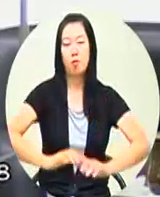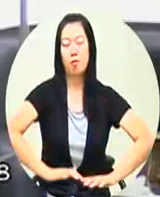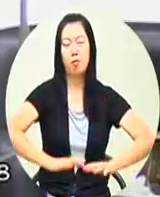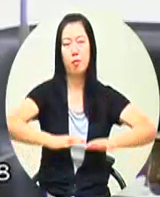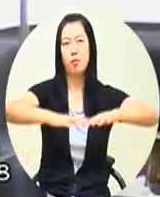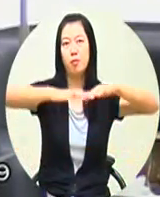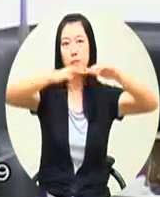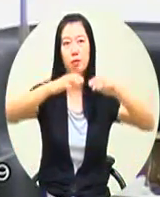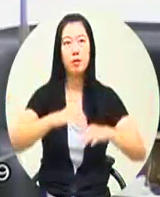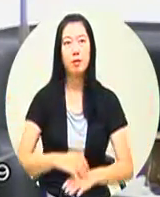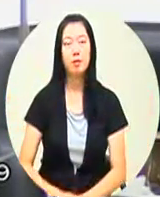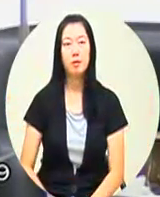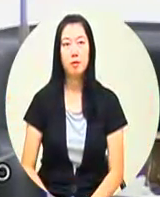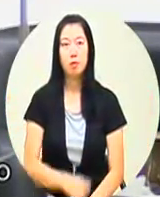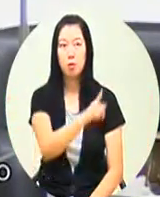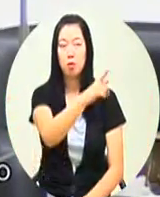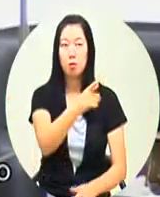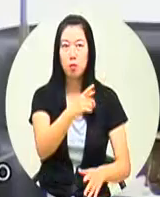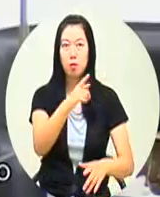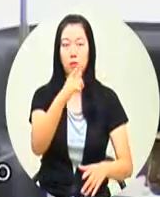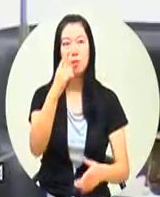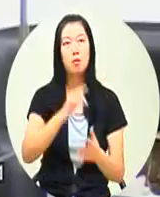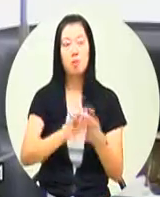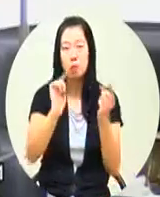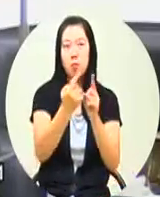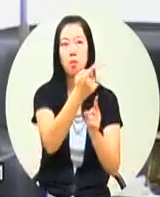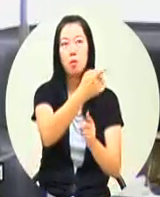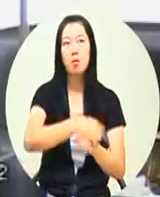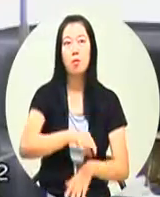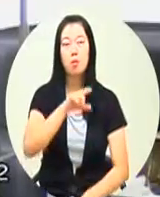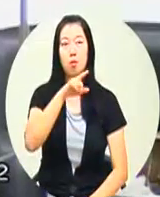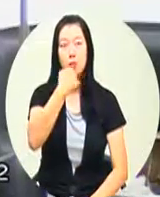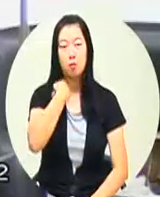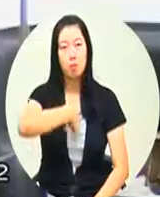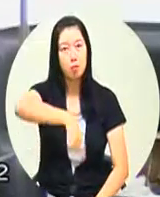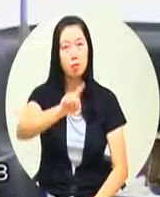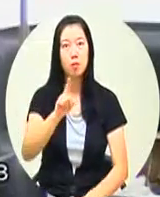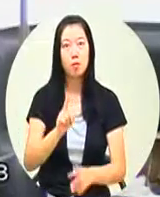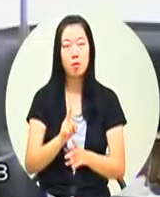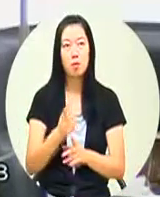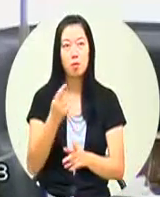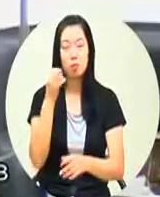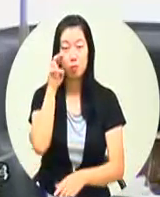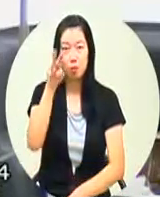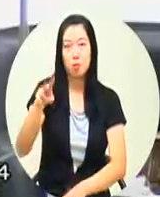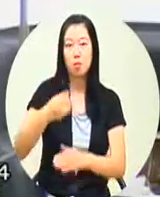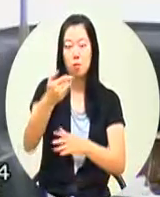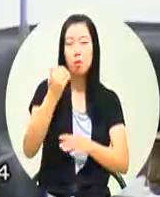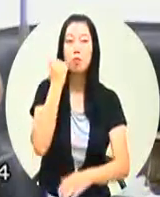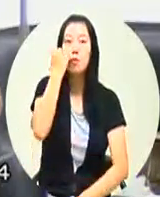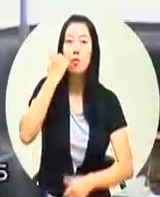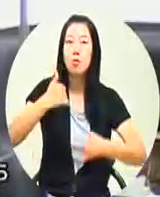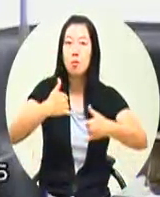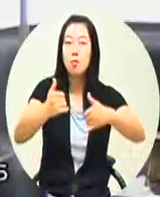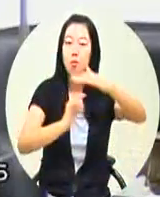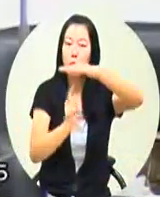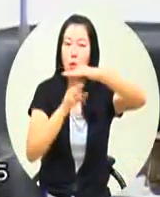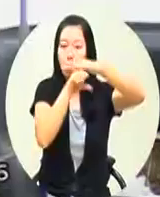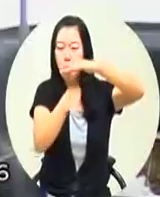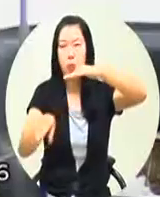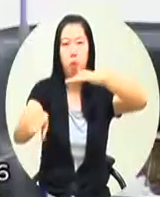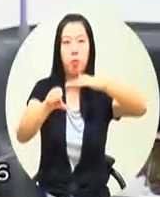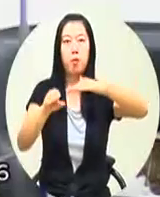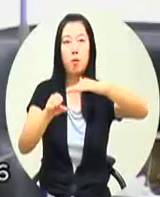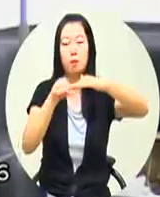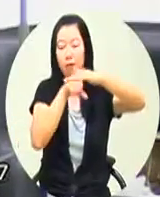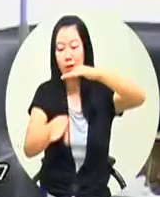那一天我刚好去跑通，我去乌来找一个通，结果要回来，结果连咱九如路的交流道，结果无法度落去。你